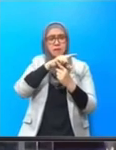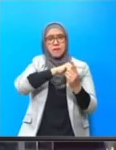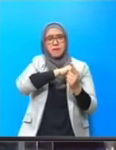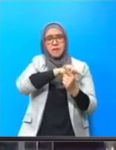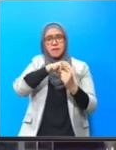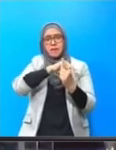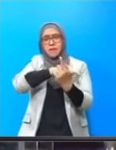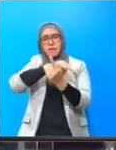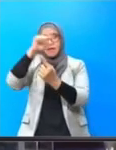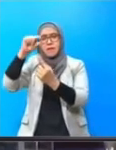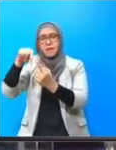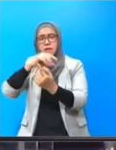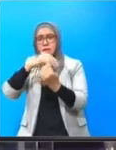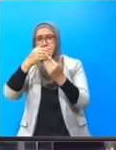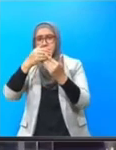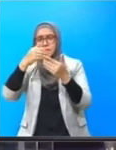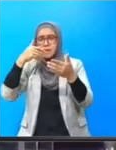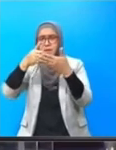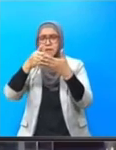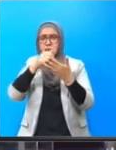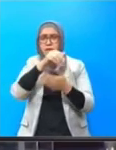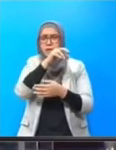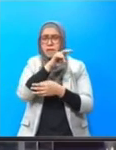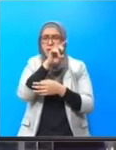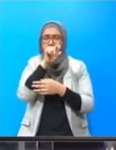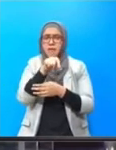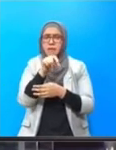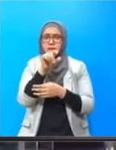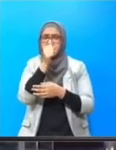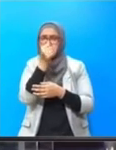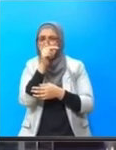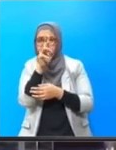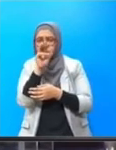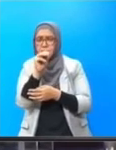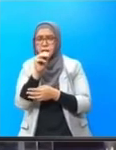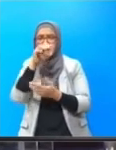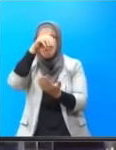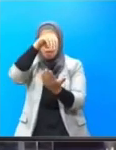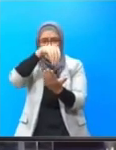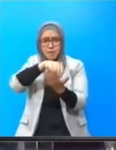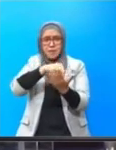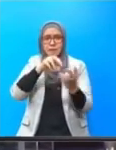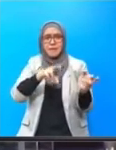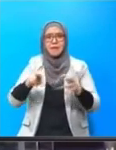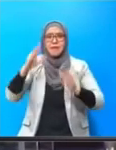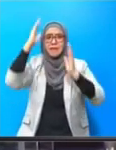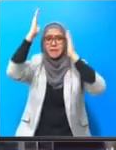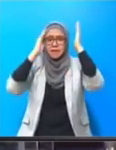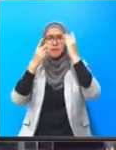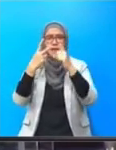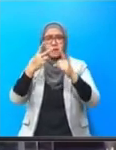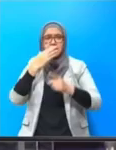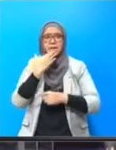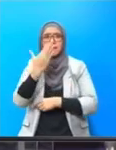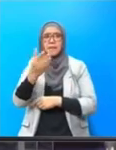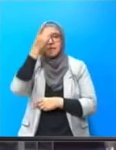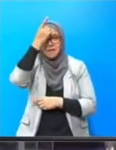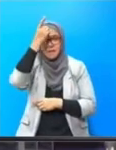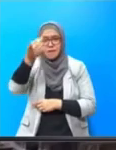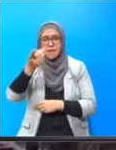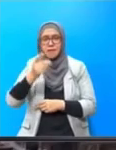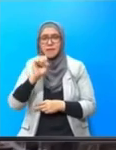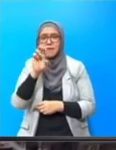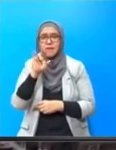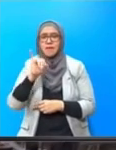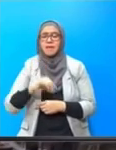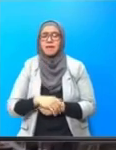sejauh 70 km supaya dimasukkan dalam senarai rencangan Malaysia yang ke-12. Terima kasih Yang Berhormat Datuk Seri. Terima